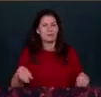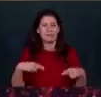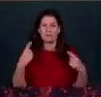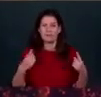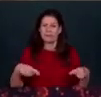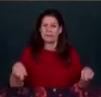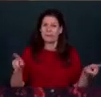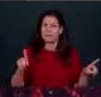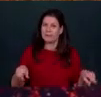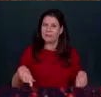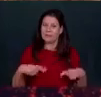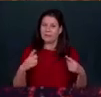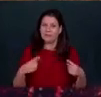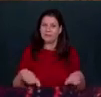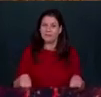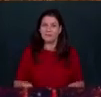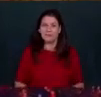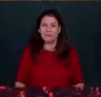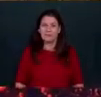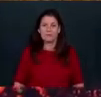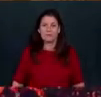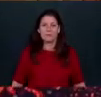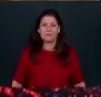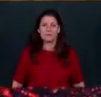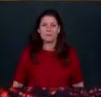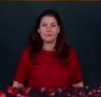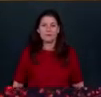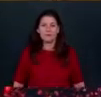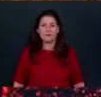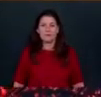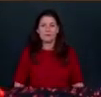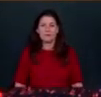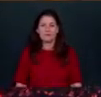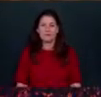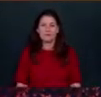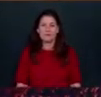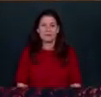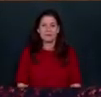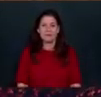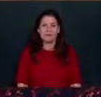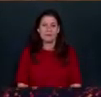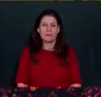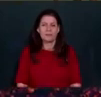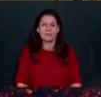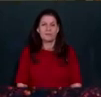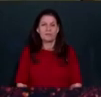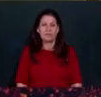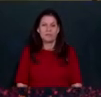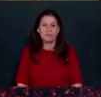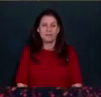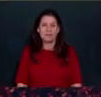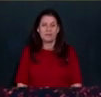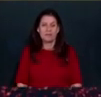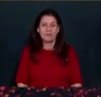I love the colorful clothes she wears and the way the sunlight plays upon her